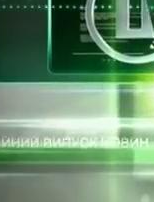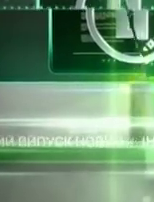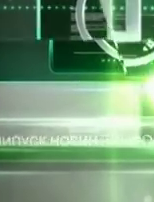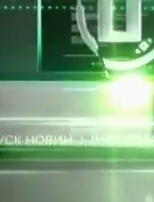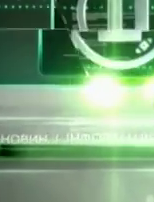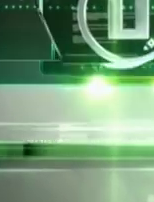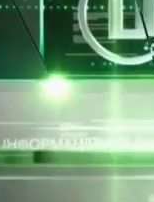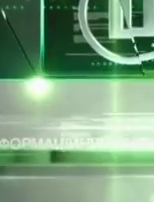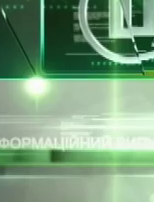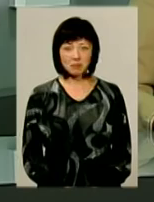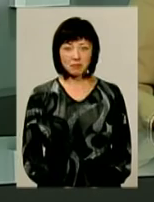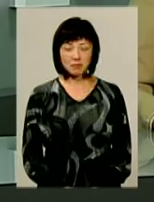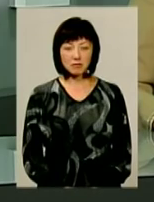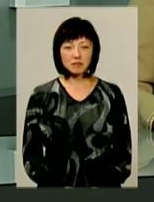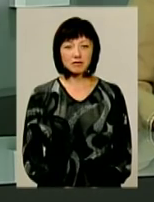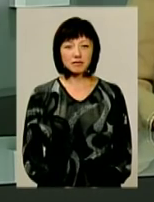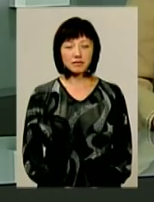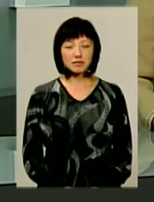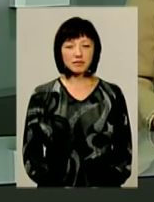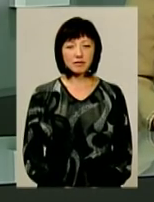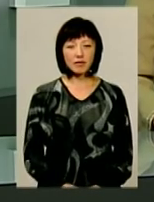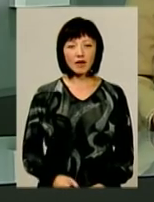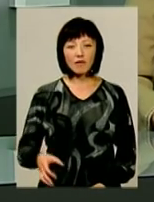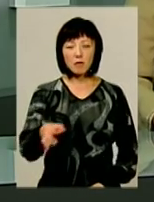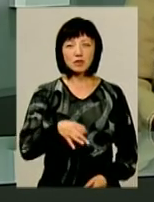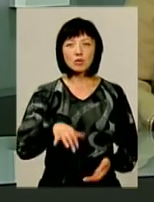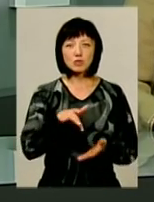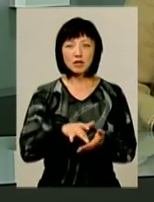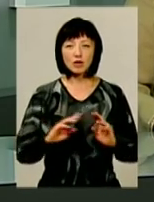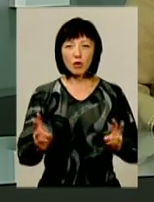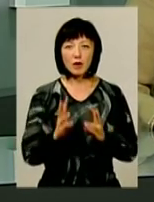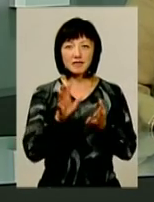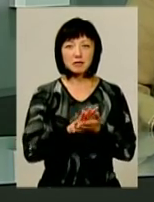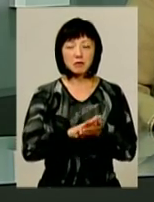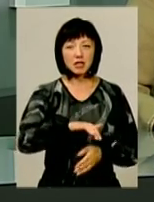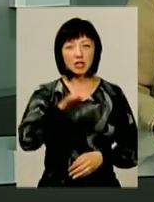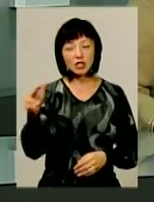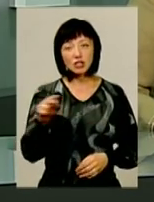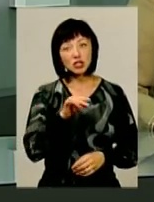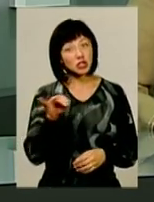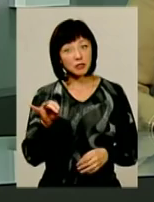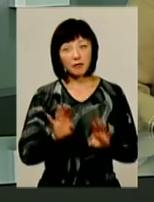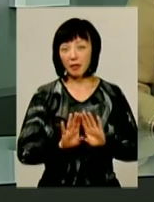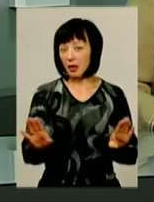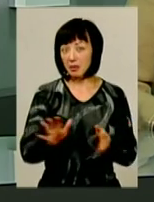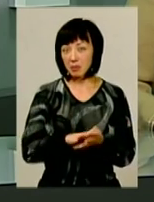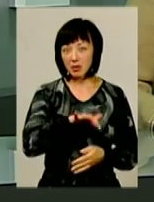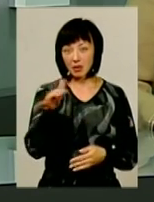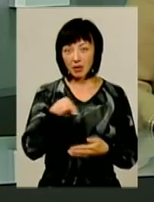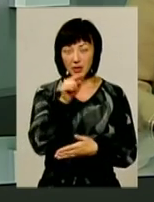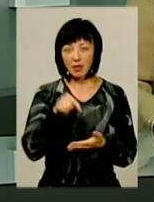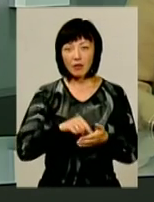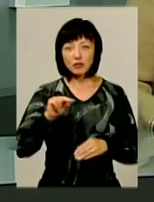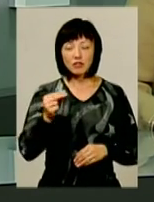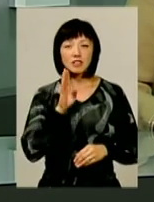В обласному центрі горів смітник. чи не смітник. У четвер зранку